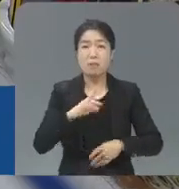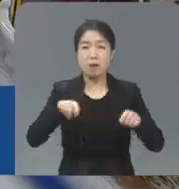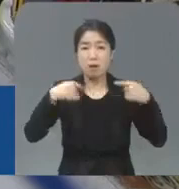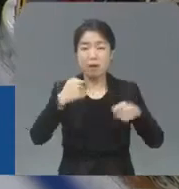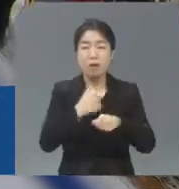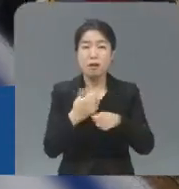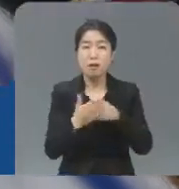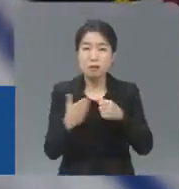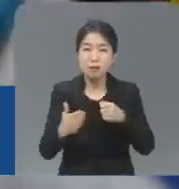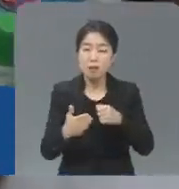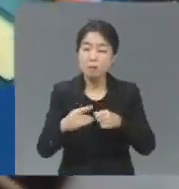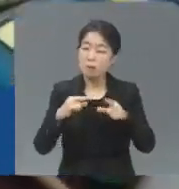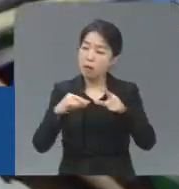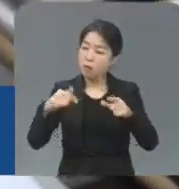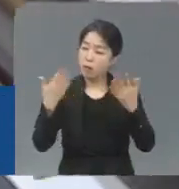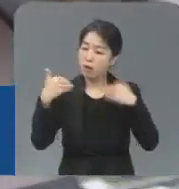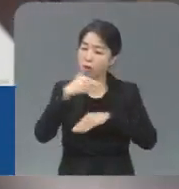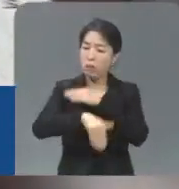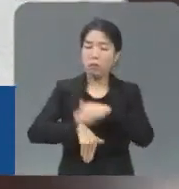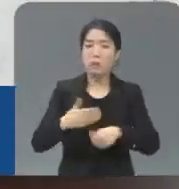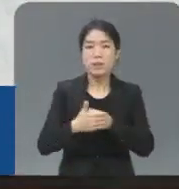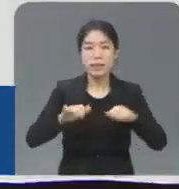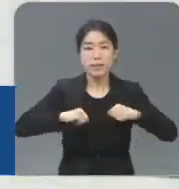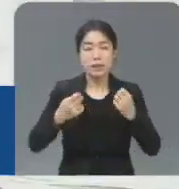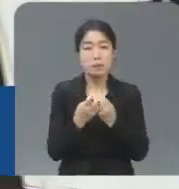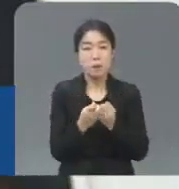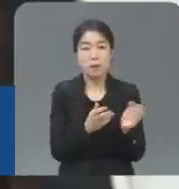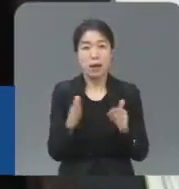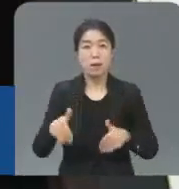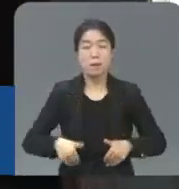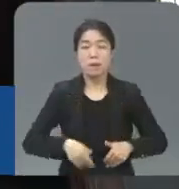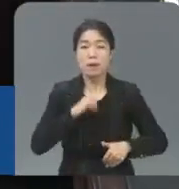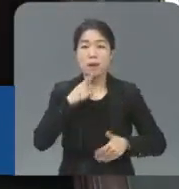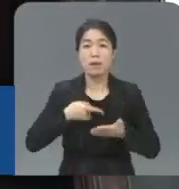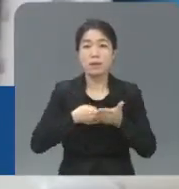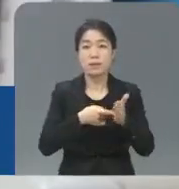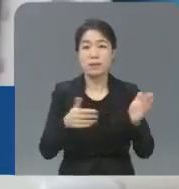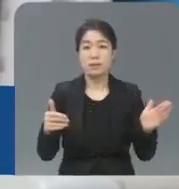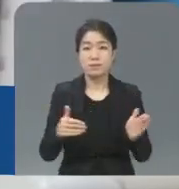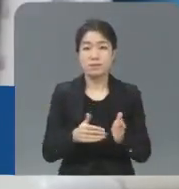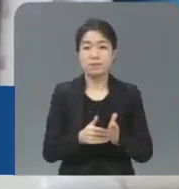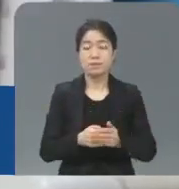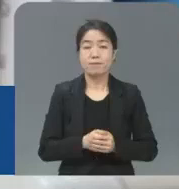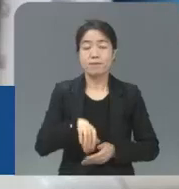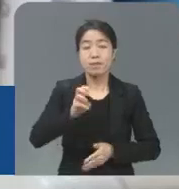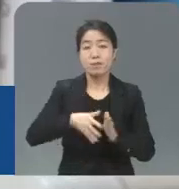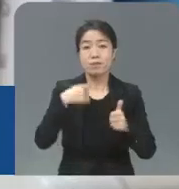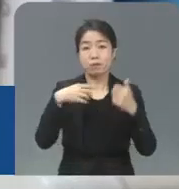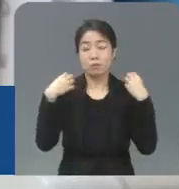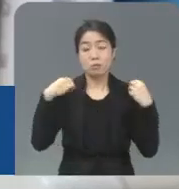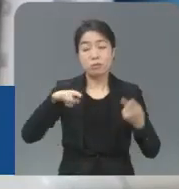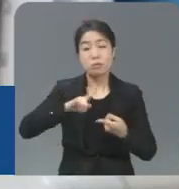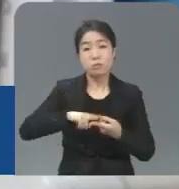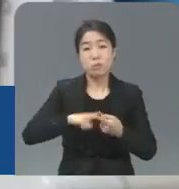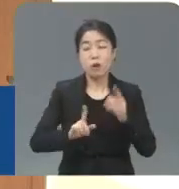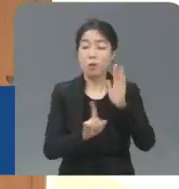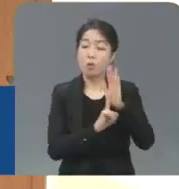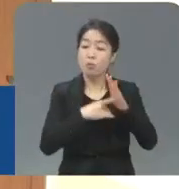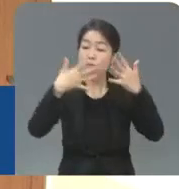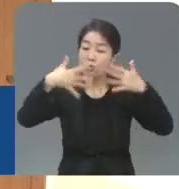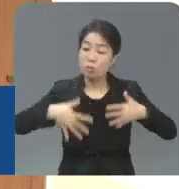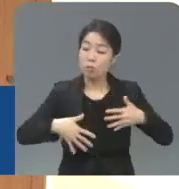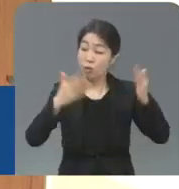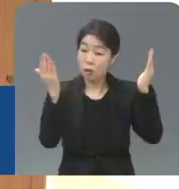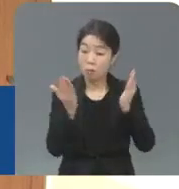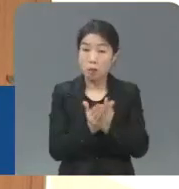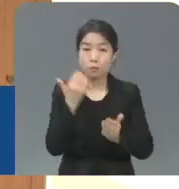교육 현장에서 외면받고 있다며 활성화 대책을 마련해야 한다고 주장했습니다. 광주시 교육청은 이에 대해 공모 요건에